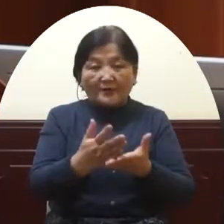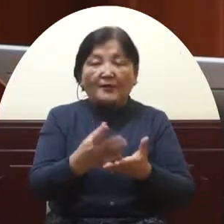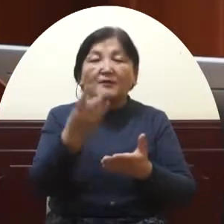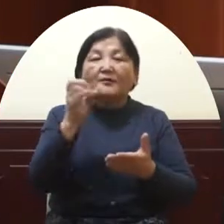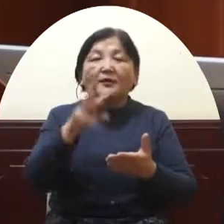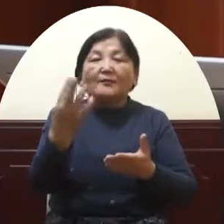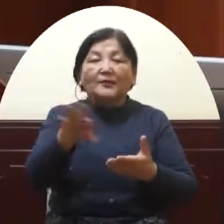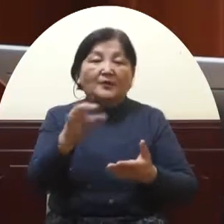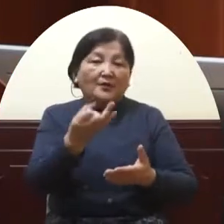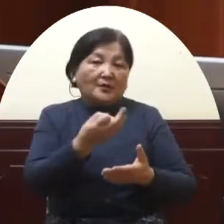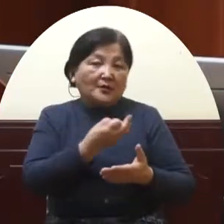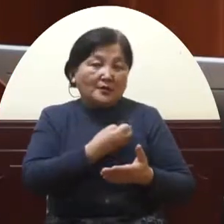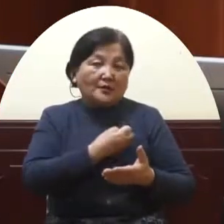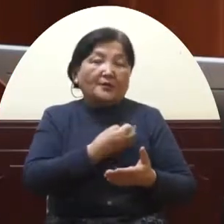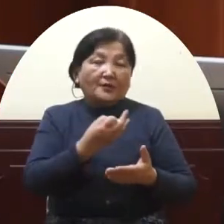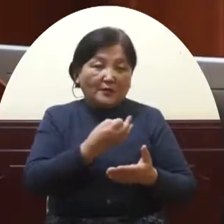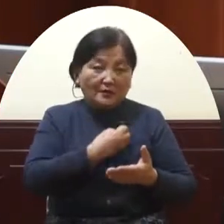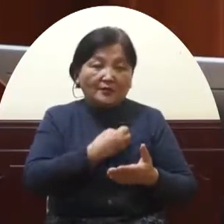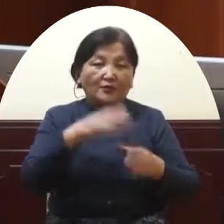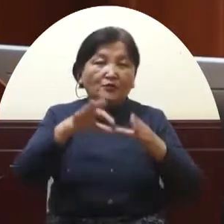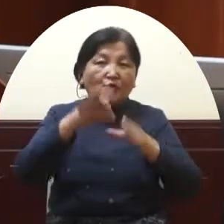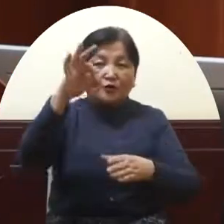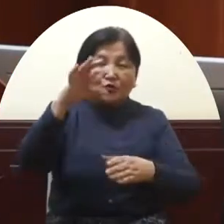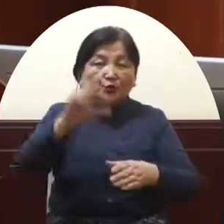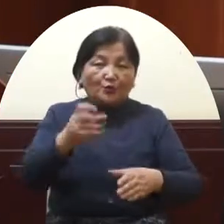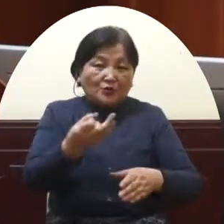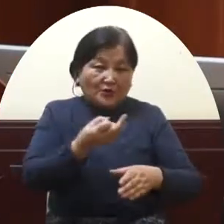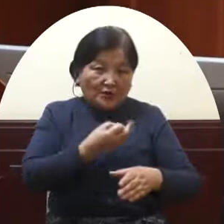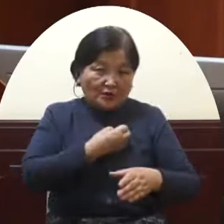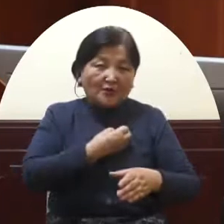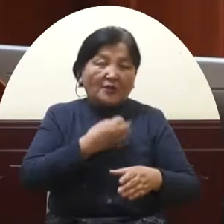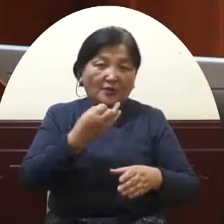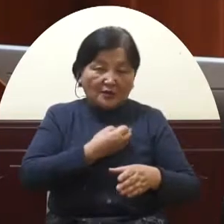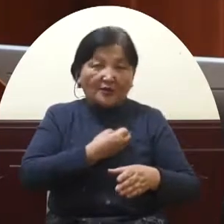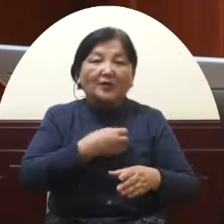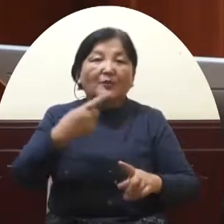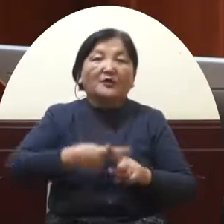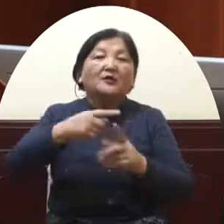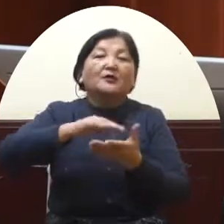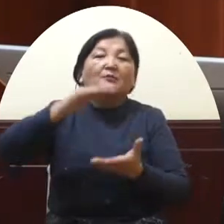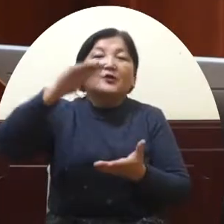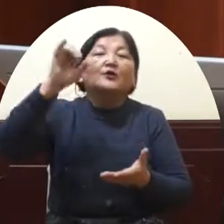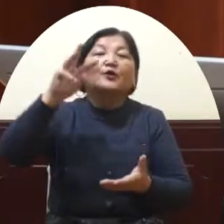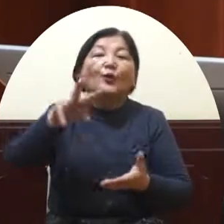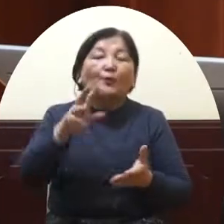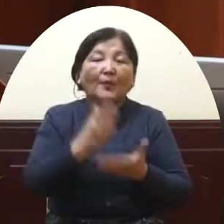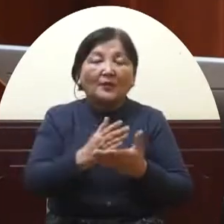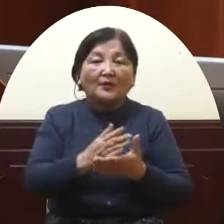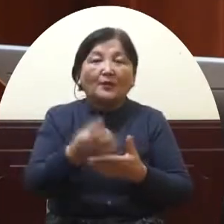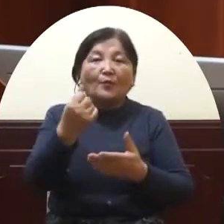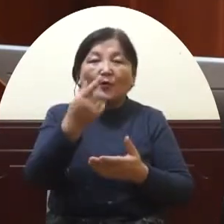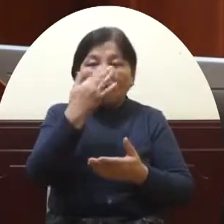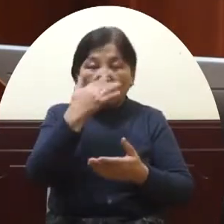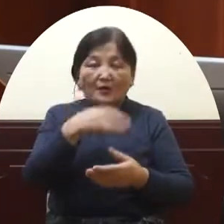итгэл сонгосон төлөөлөгчдөд итгэх итгэл маань нэмэгдэх юм байна. Түүнээс биш мөнгөөр хуурц санал